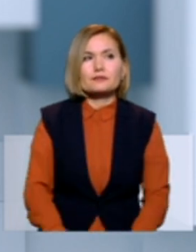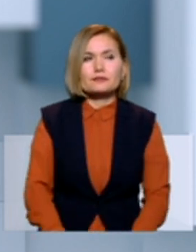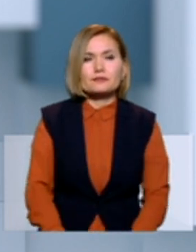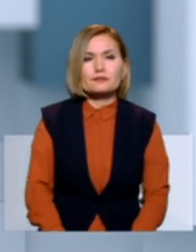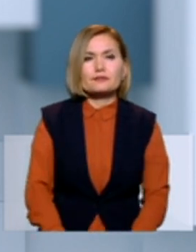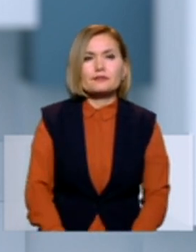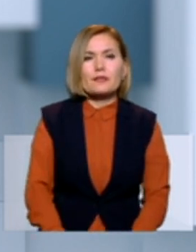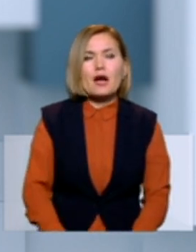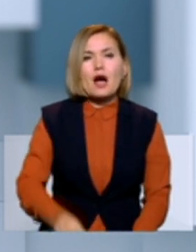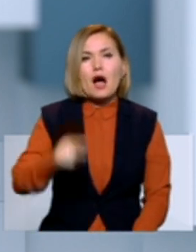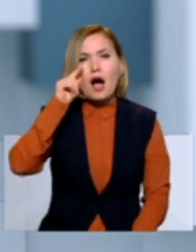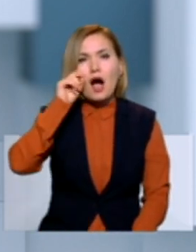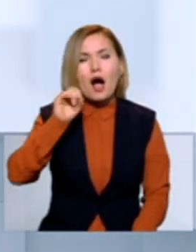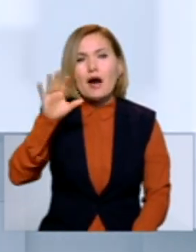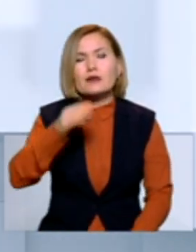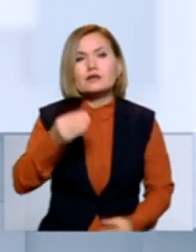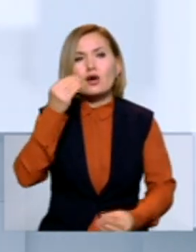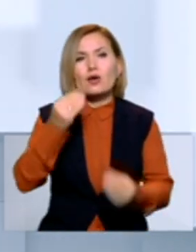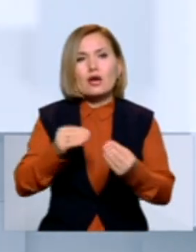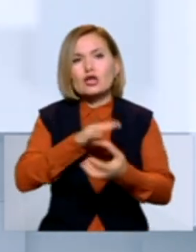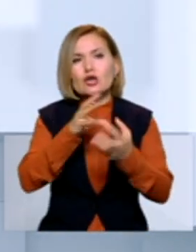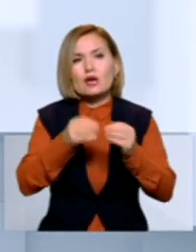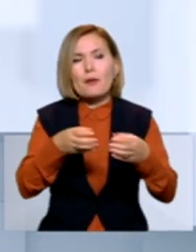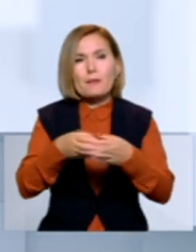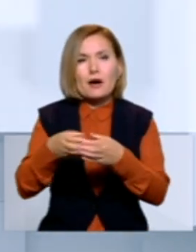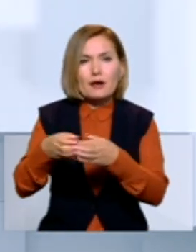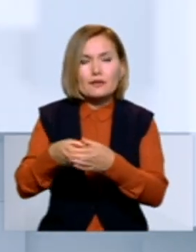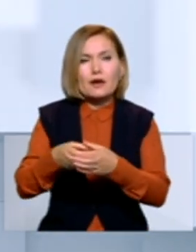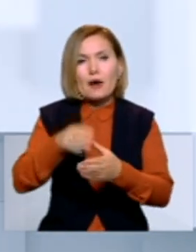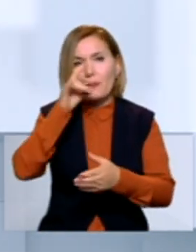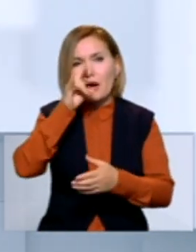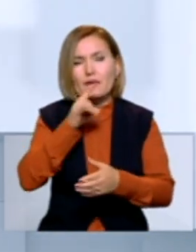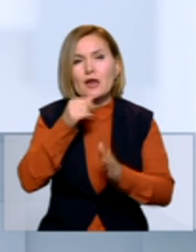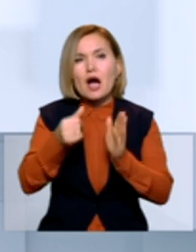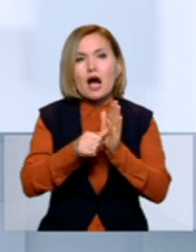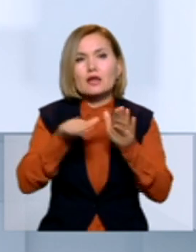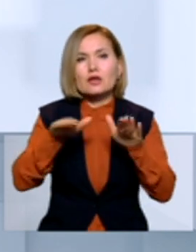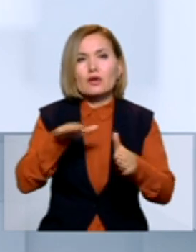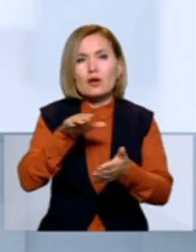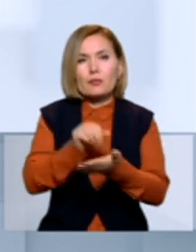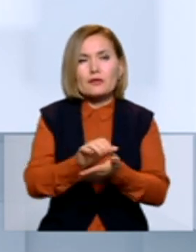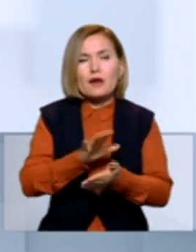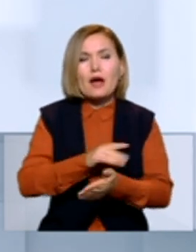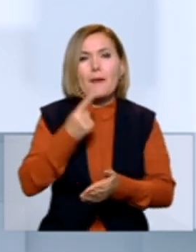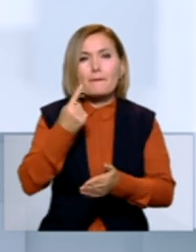жайғасты. Ал Азия ойындарының жалпы командалық есебінде Қазақстан 6 орында тұр.